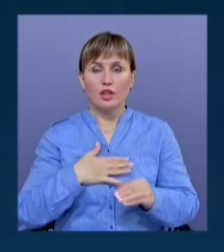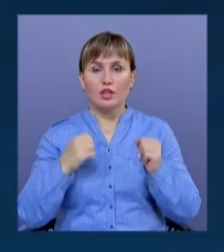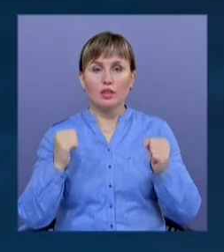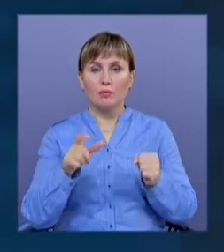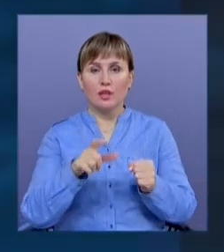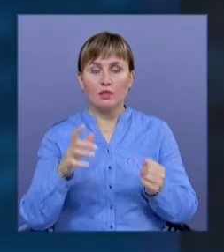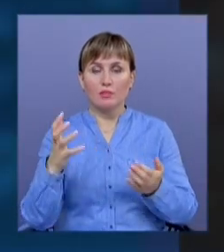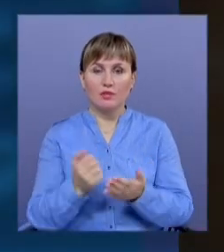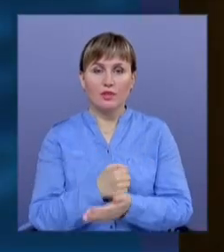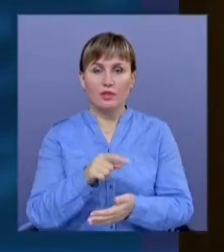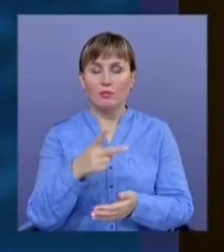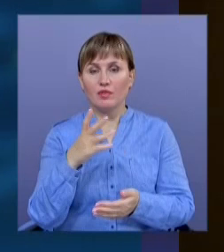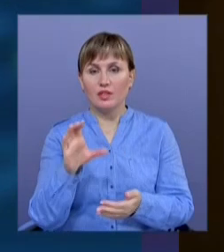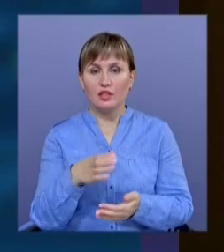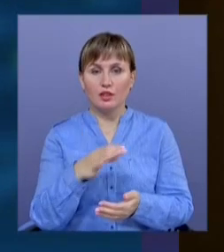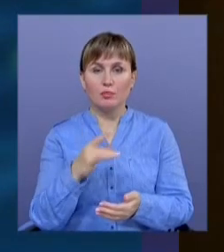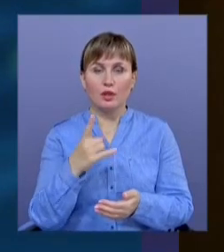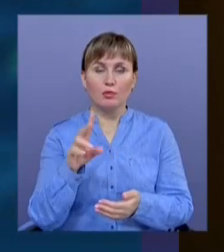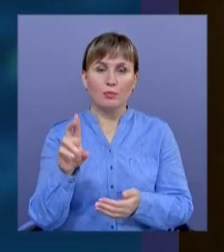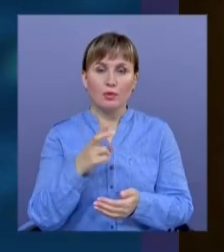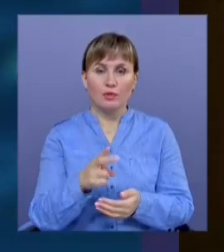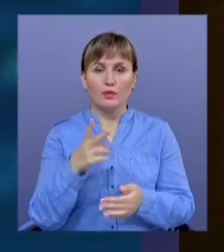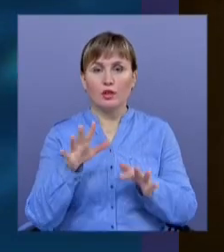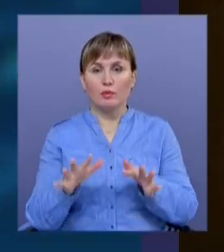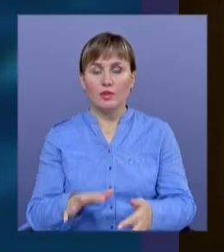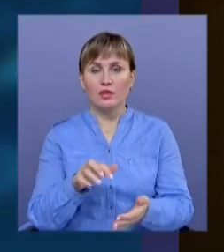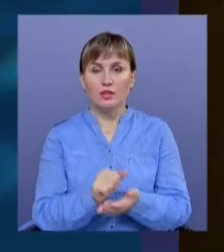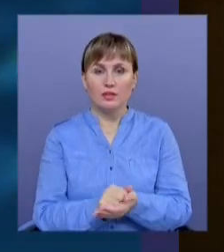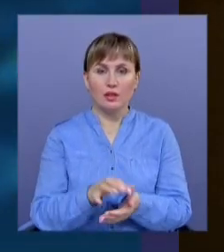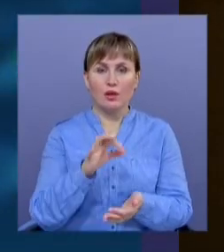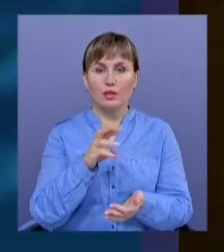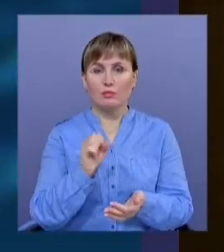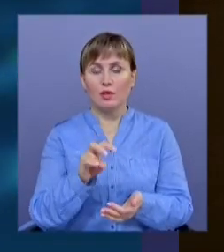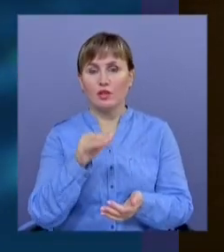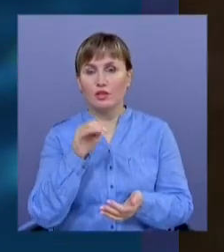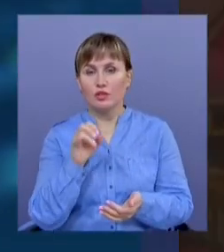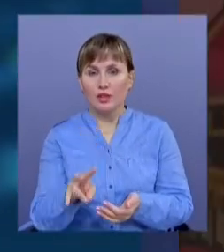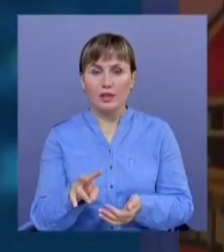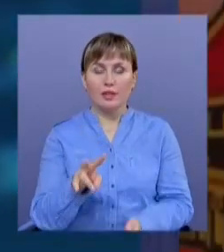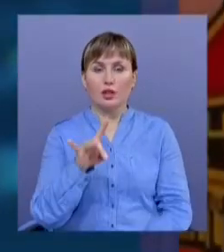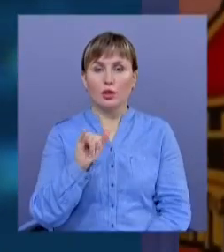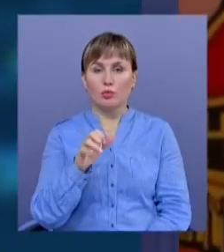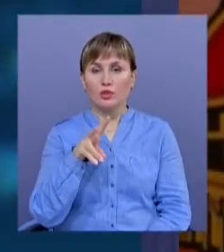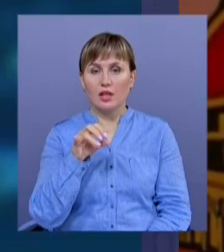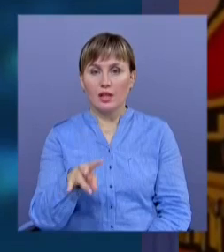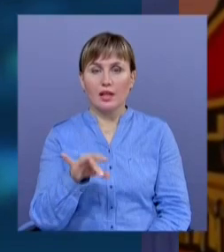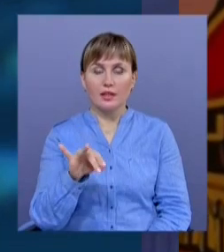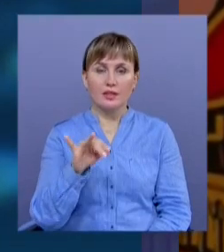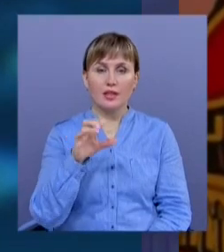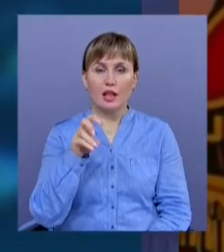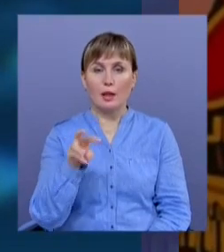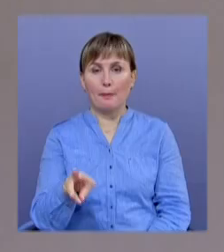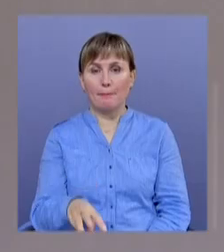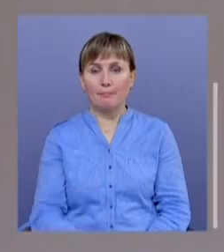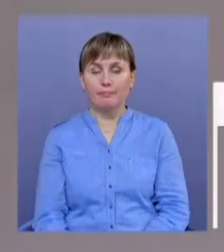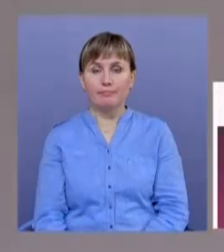спортсмены завоевали там 2 серебра и 1 бронзу. 2-е место заняли Османжан Касимов, Руслан Исраилов, а 3-е – Ислам Кукурхоев.